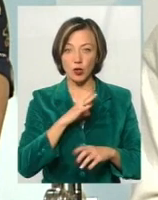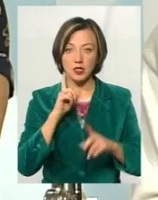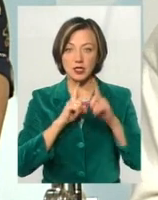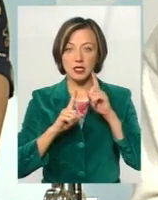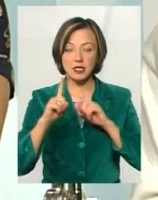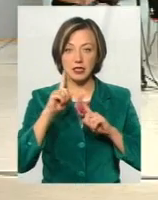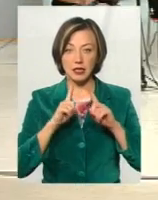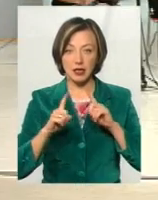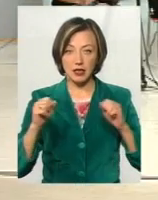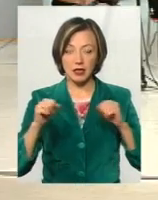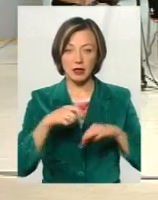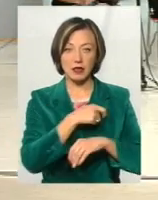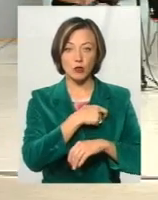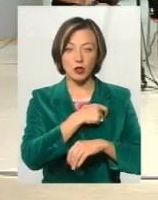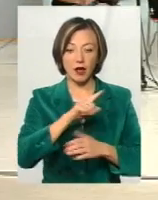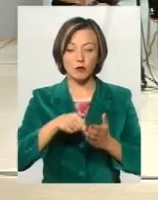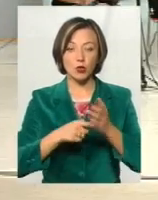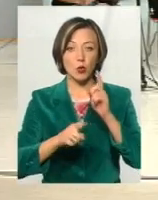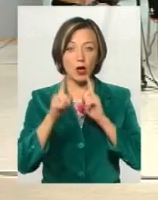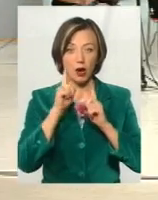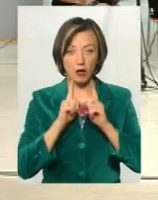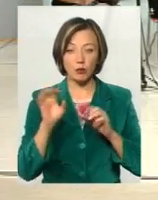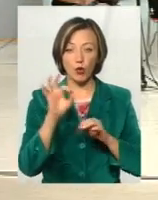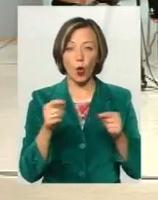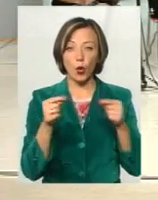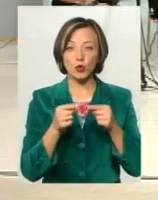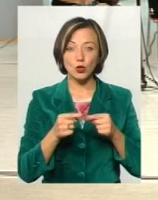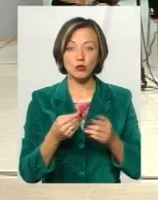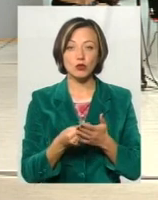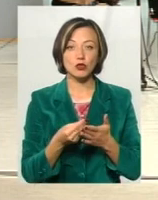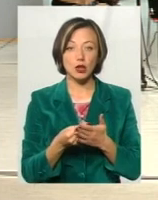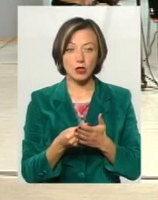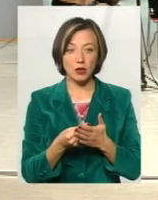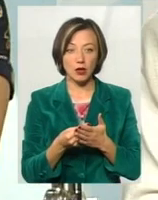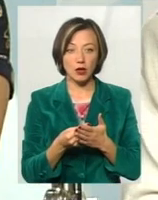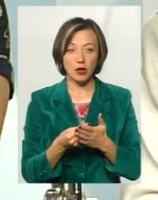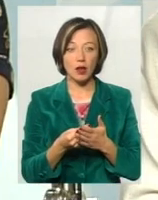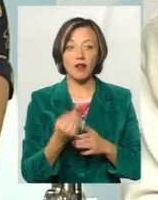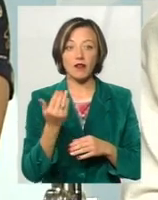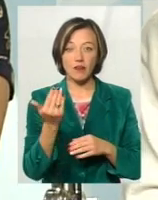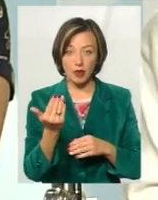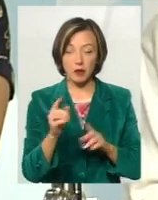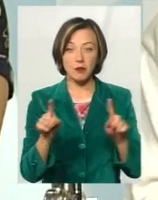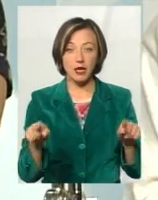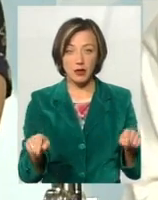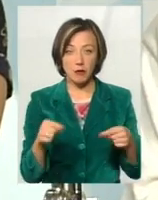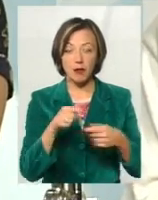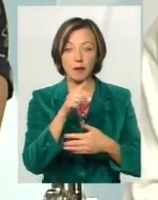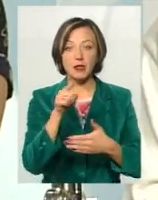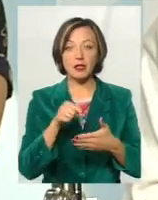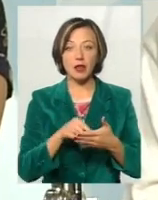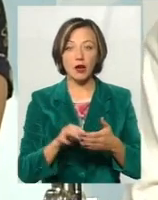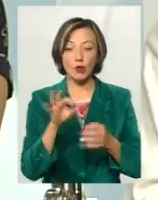засідання сесії Хмельницької міської ради. От, про уточнення бюджету. Значить, то ви ставили перед міською радою